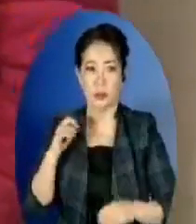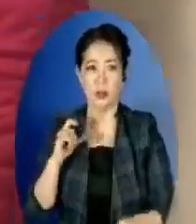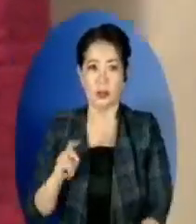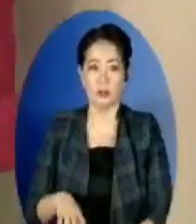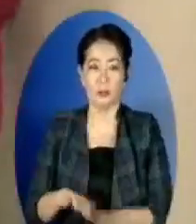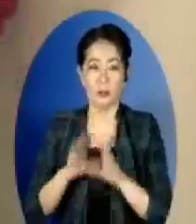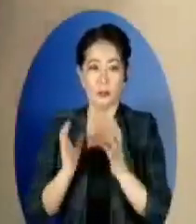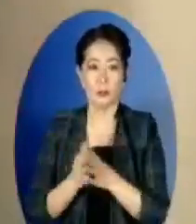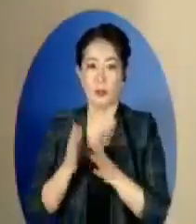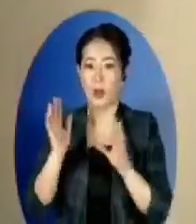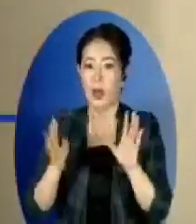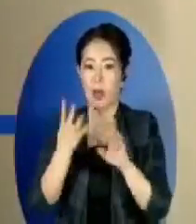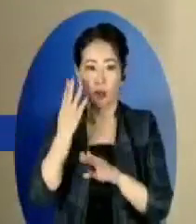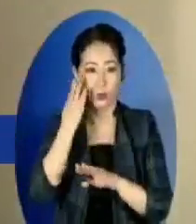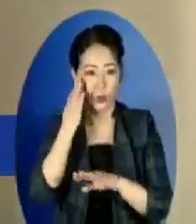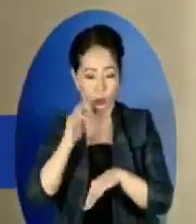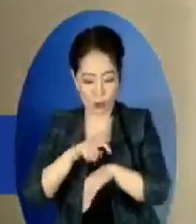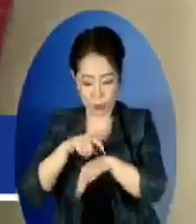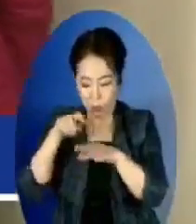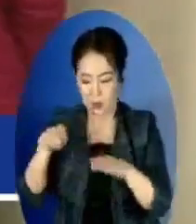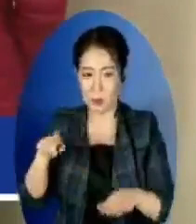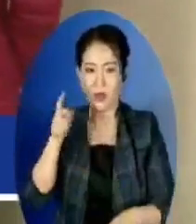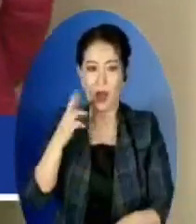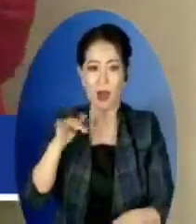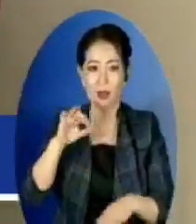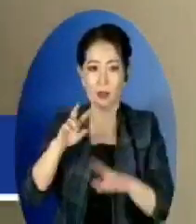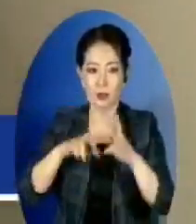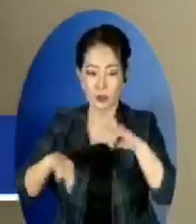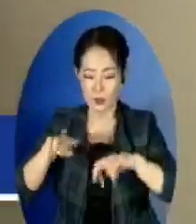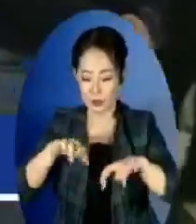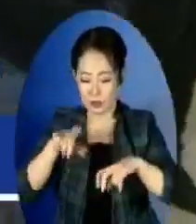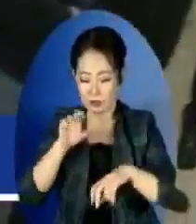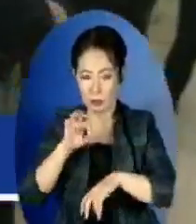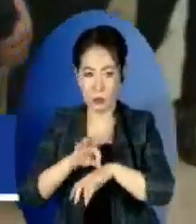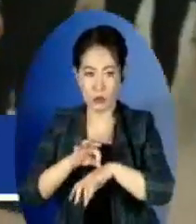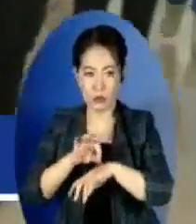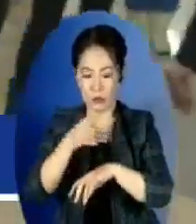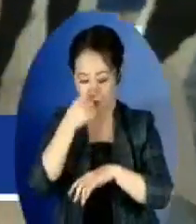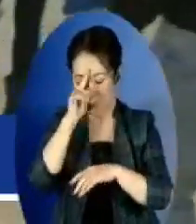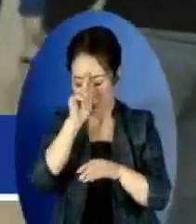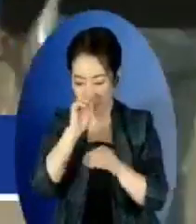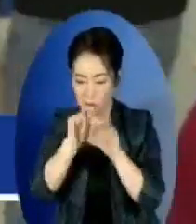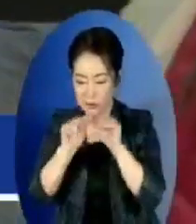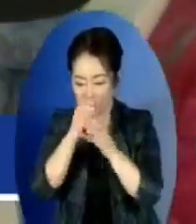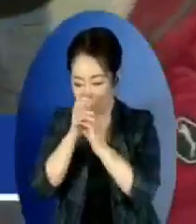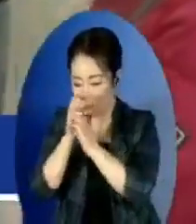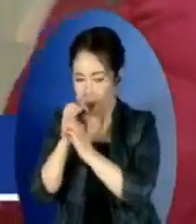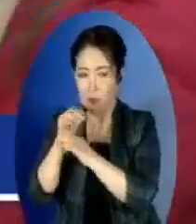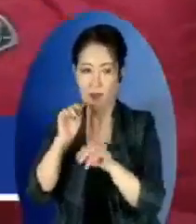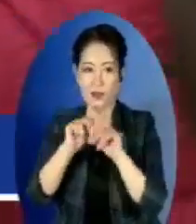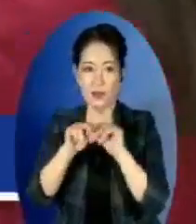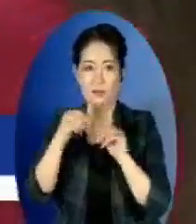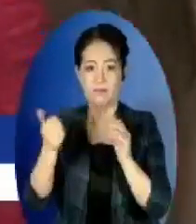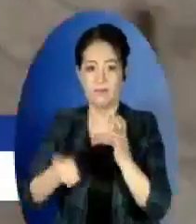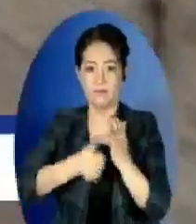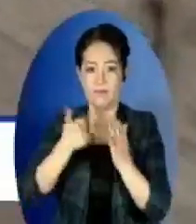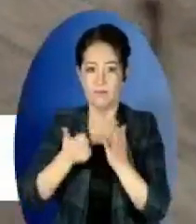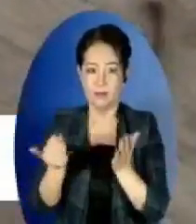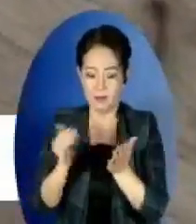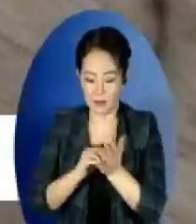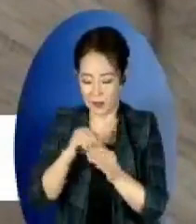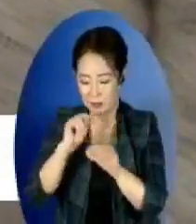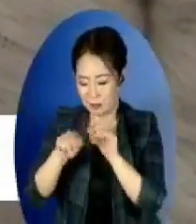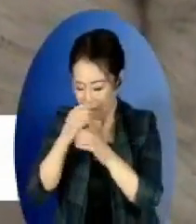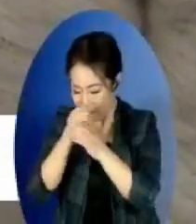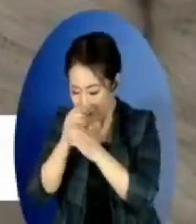Нийтдээ 14 хоногийн хугацаанд оюутнууд халдварт өвчин судлалын үндэсний төвийн эмчнэрийн хяналтанд байж бүх төрлийн шинжилгээнд хамрагдсан юм. Давтан шинжилгээг хийлгэсэн дараа